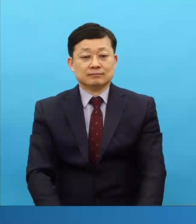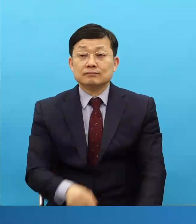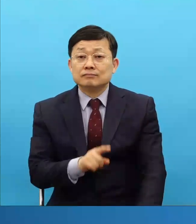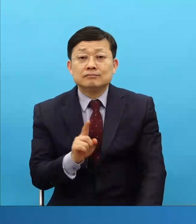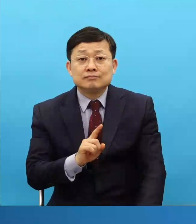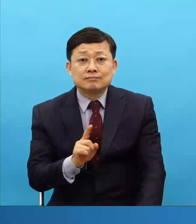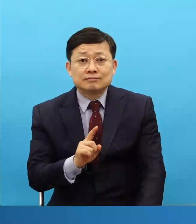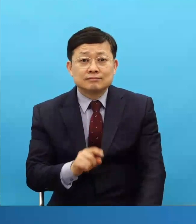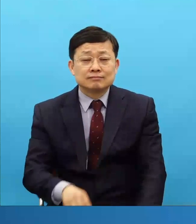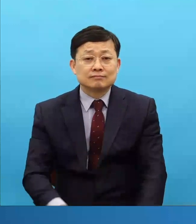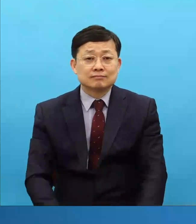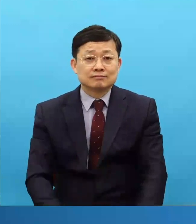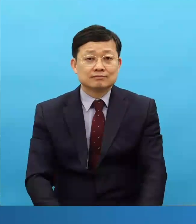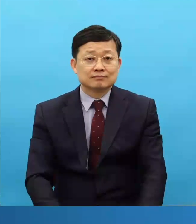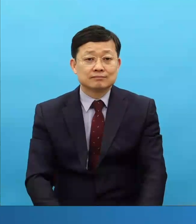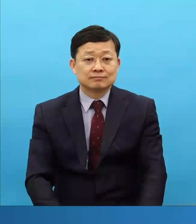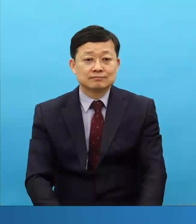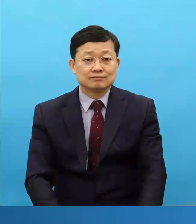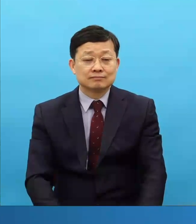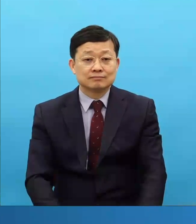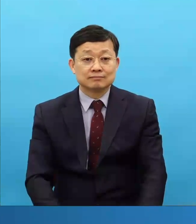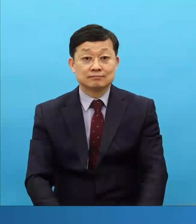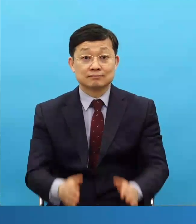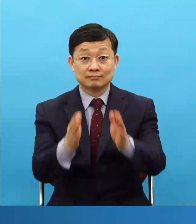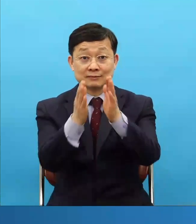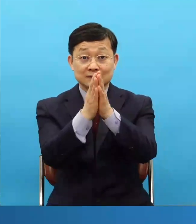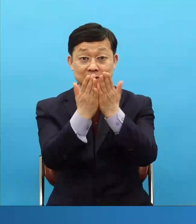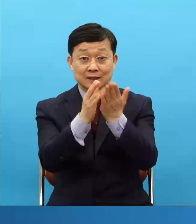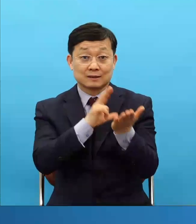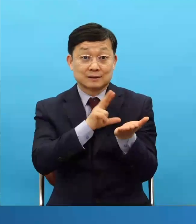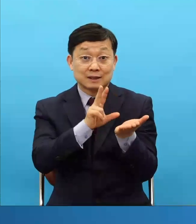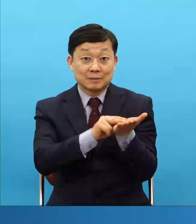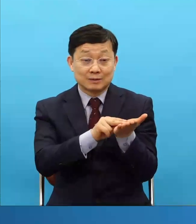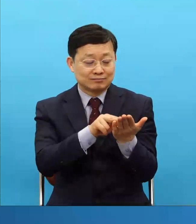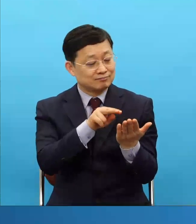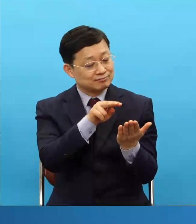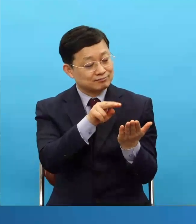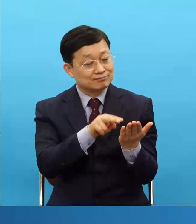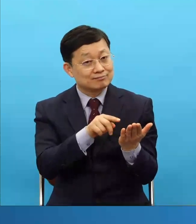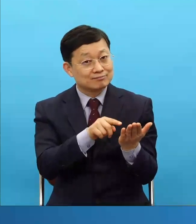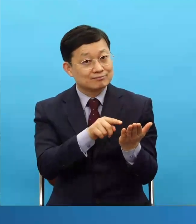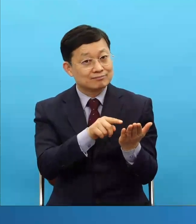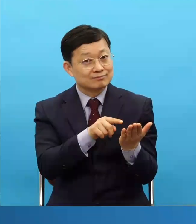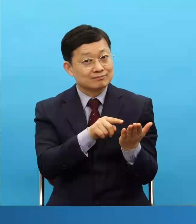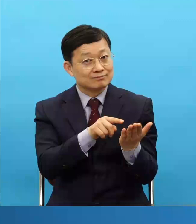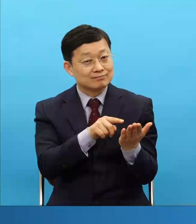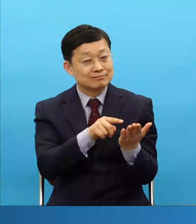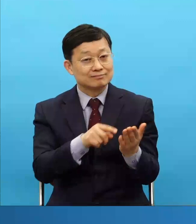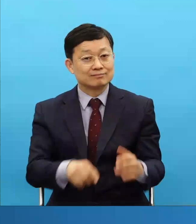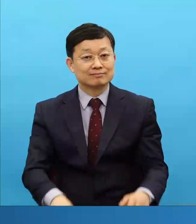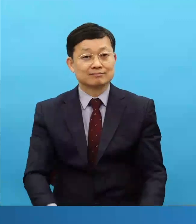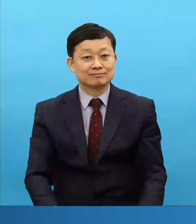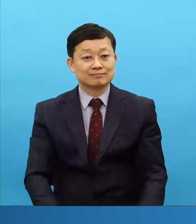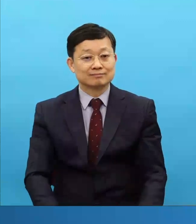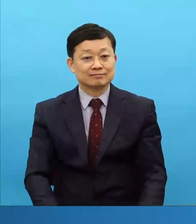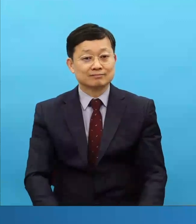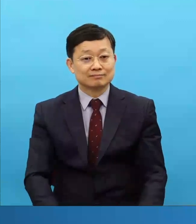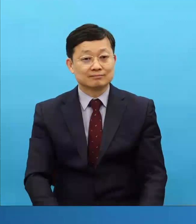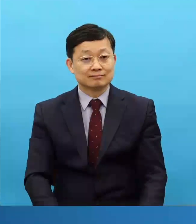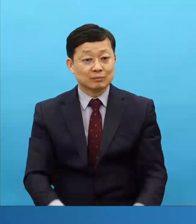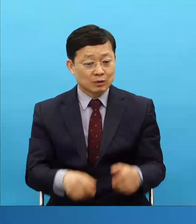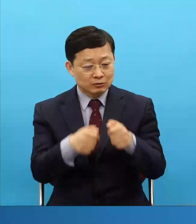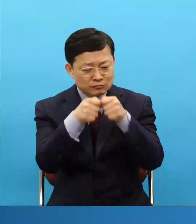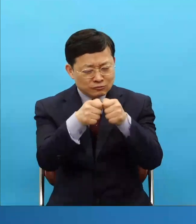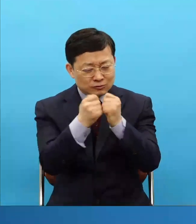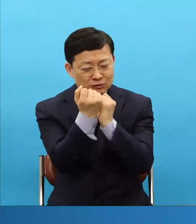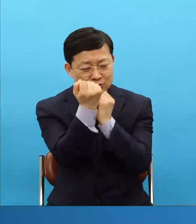하고 보니까 책에는 제목도 있잖아요. And if you look at the book, you have the title there, 책에는 작은 문 설명도 있잖아요. and